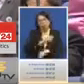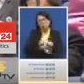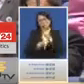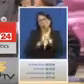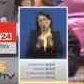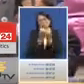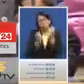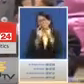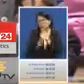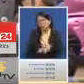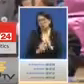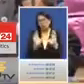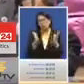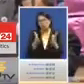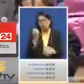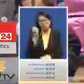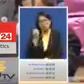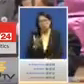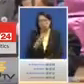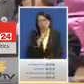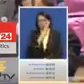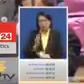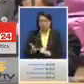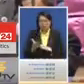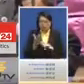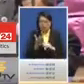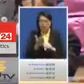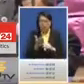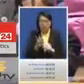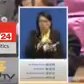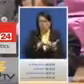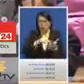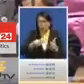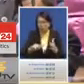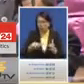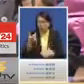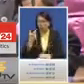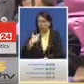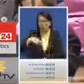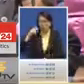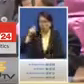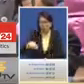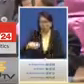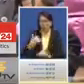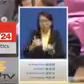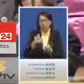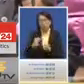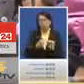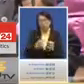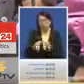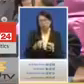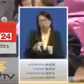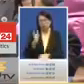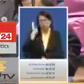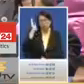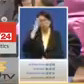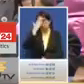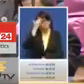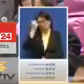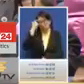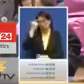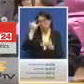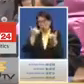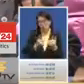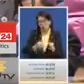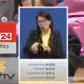ยนี่ถ้าพวกผมไปยื่นตีความนะไปยื่นศาลนะการแถลงนโยบายวันนี้อาจจะโมฆะเพราะ1